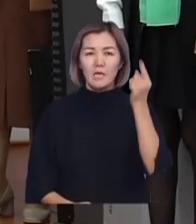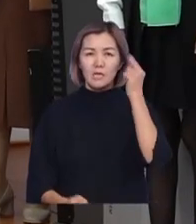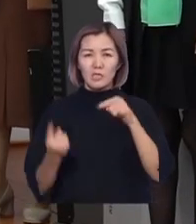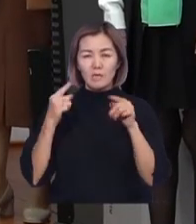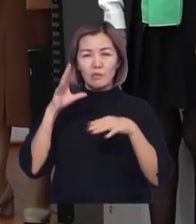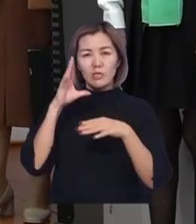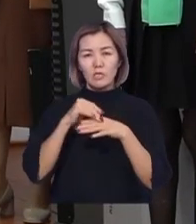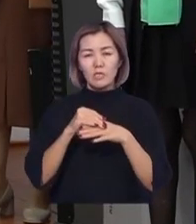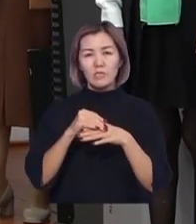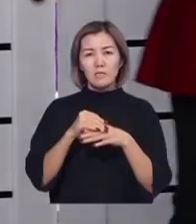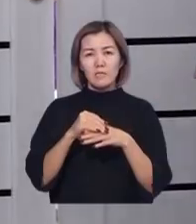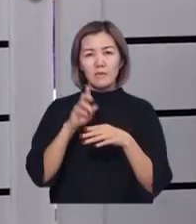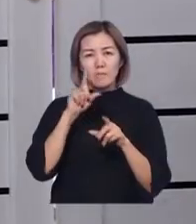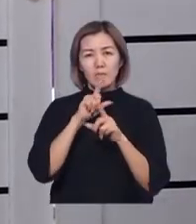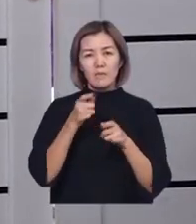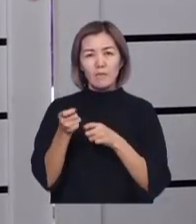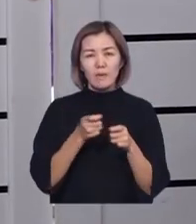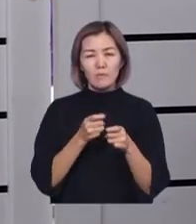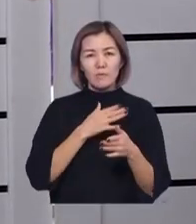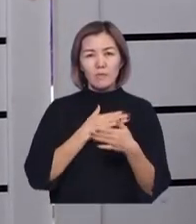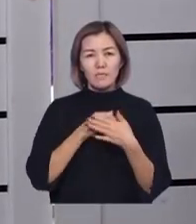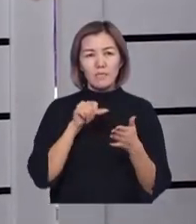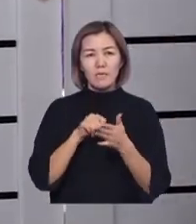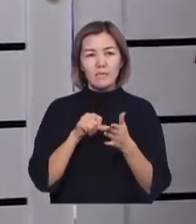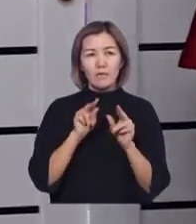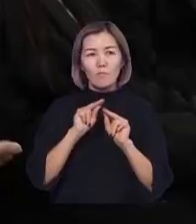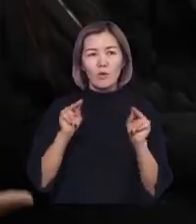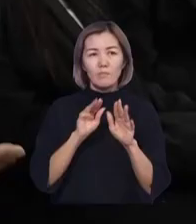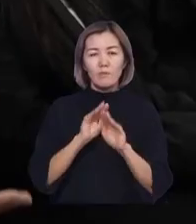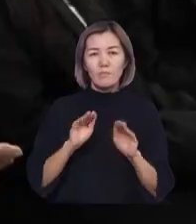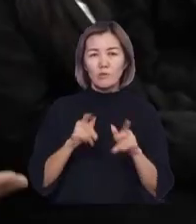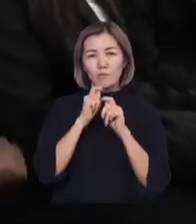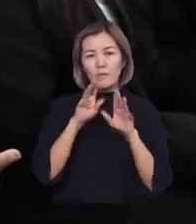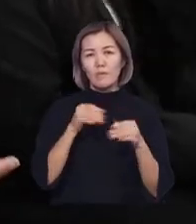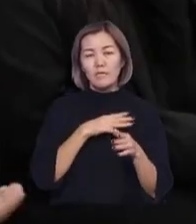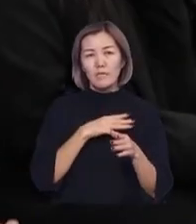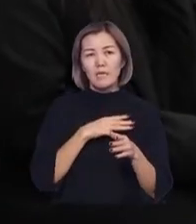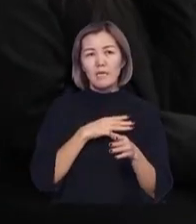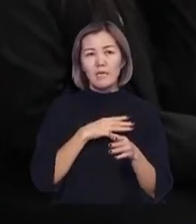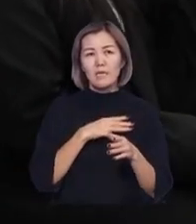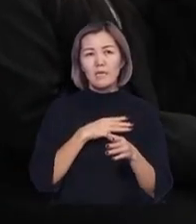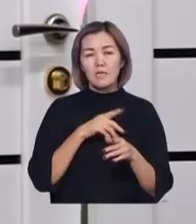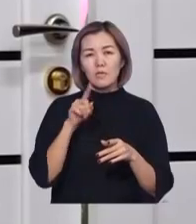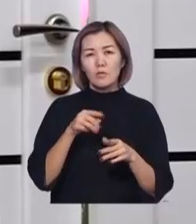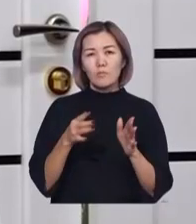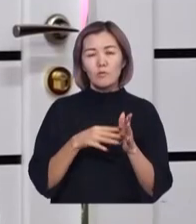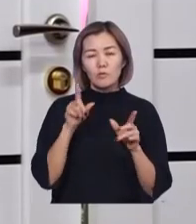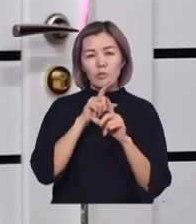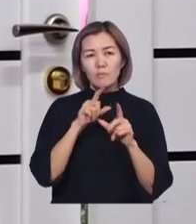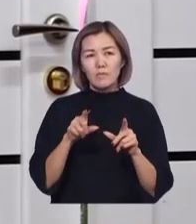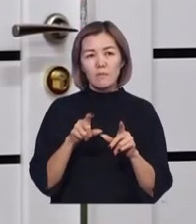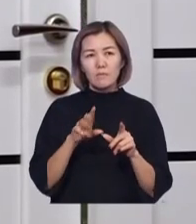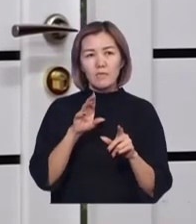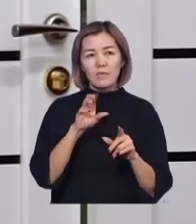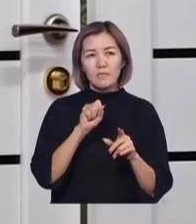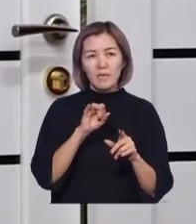кеш соңында мектеп әкімшілігі іс шараға белсене қатысқан мұғалімдер мен оқушыларды марапаттады. Айта кетейік, номер 9-шы орта мектепке